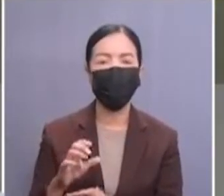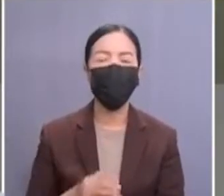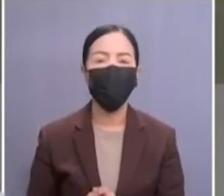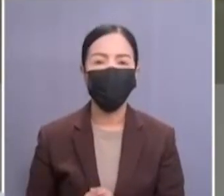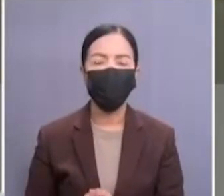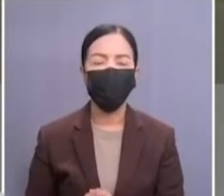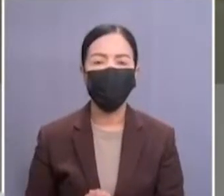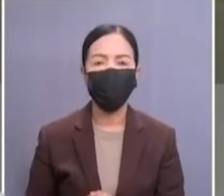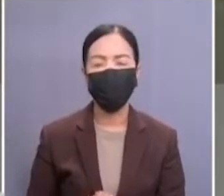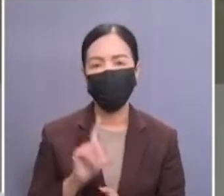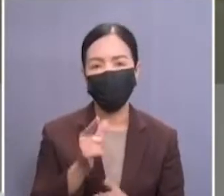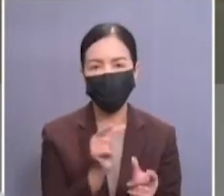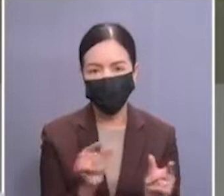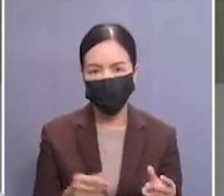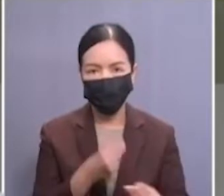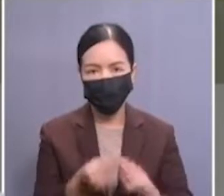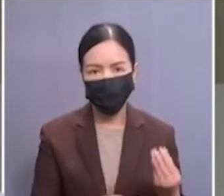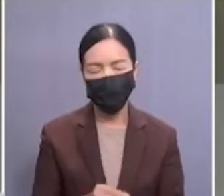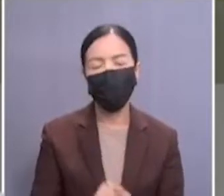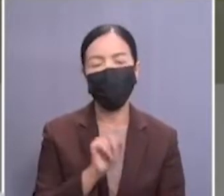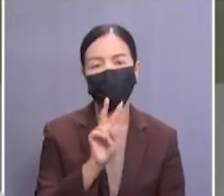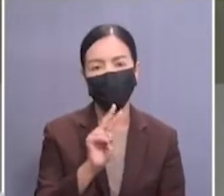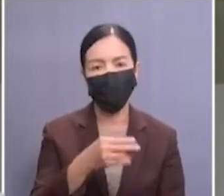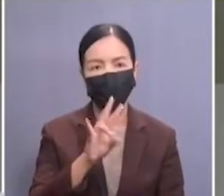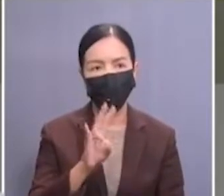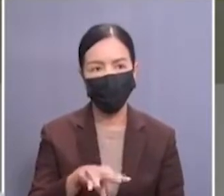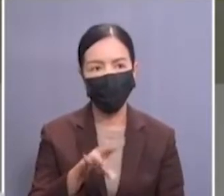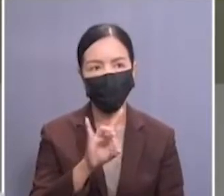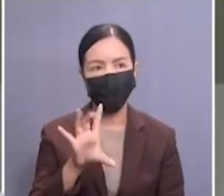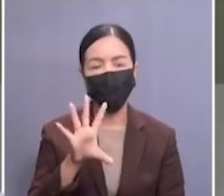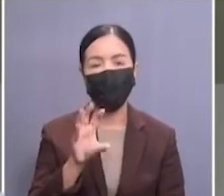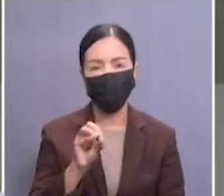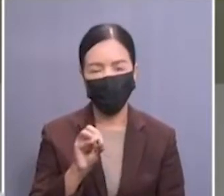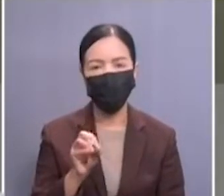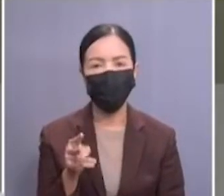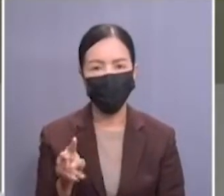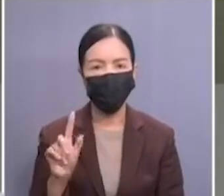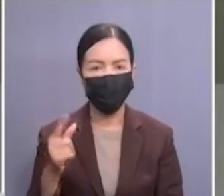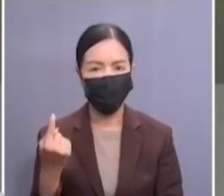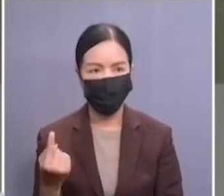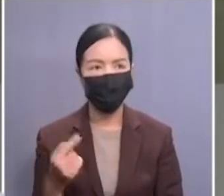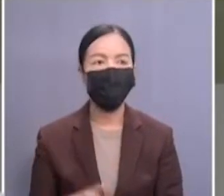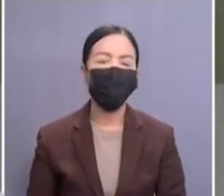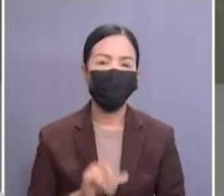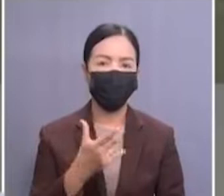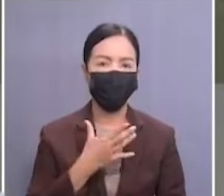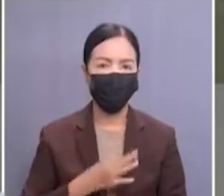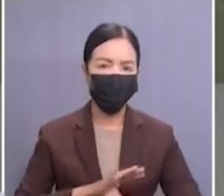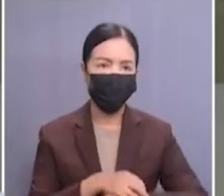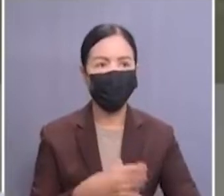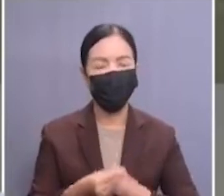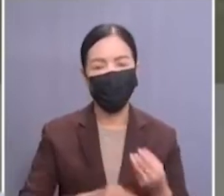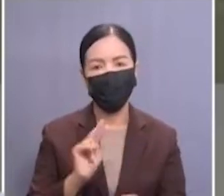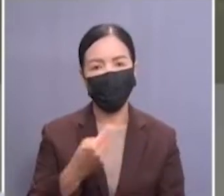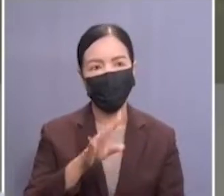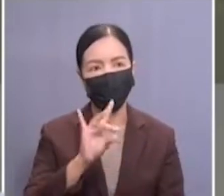โดยราคาทองคำแท่งขายออกที่บาทละ 20,0007850บาทส่วนทองรูปพรรณขายออกที่บาทละ 2หมื่น